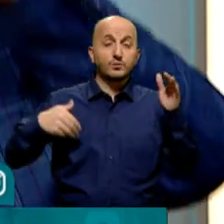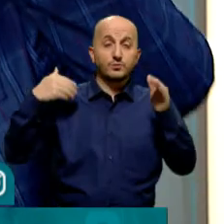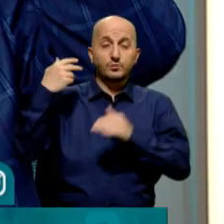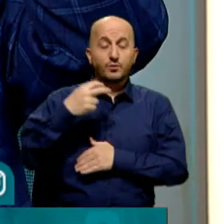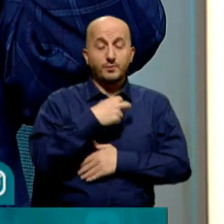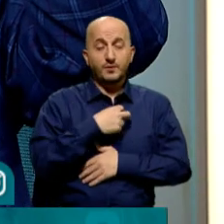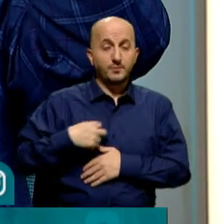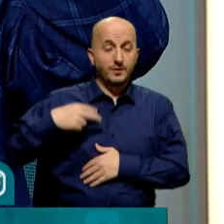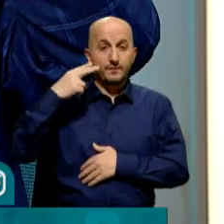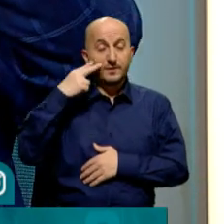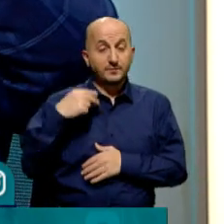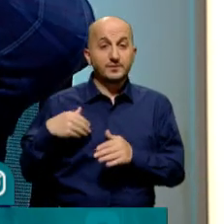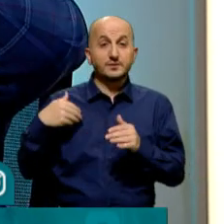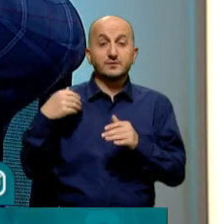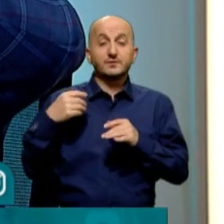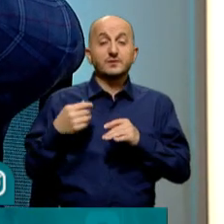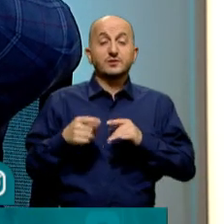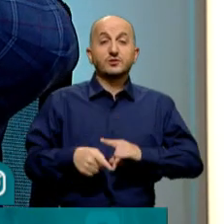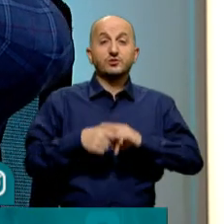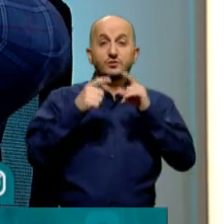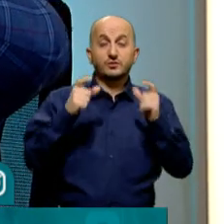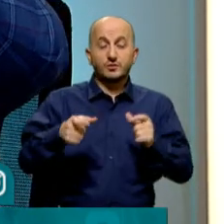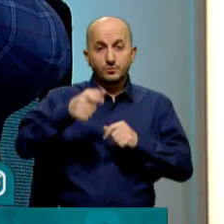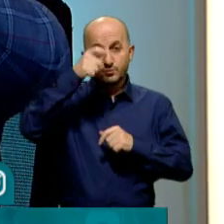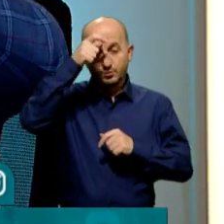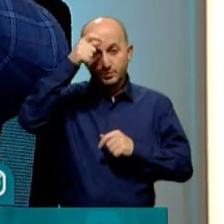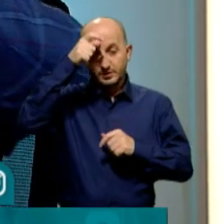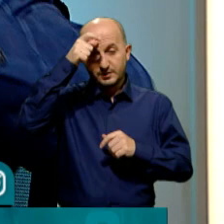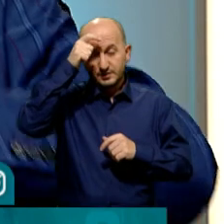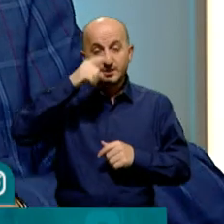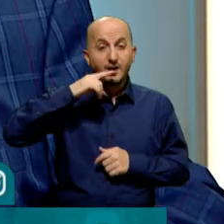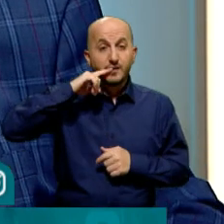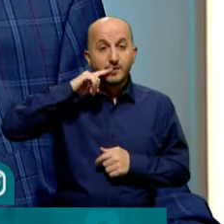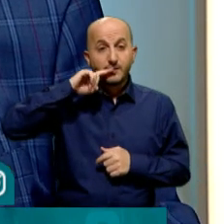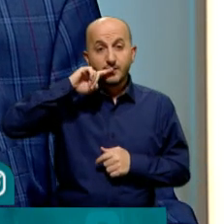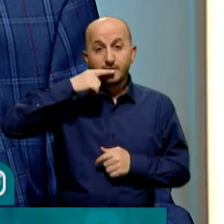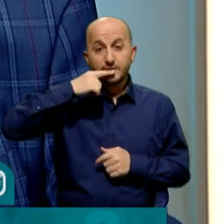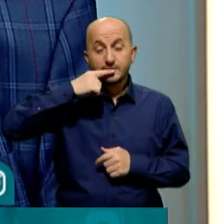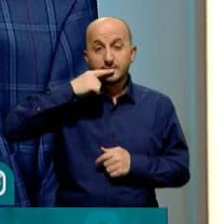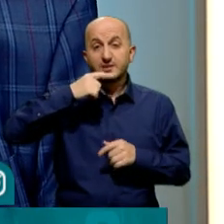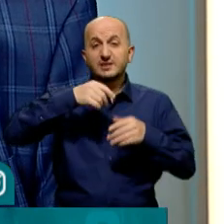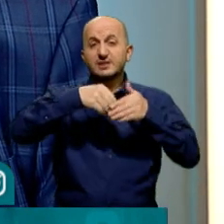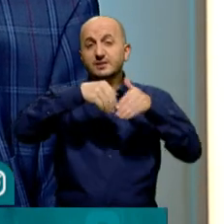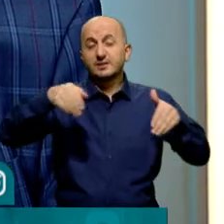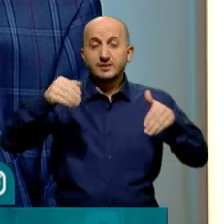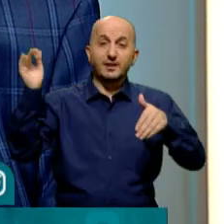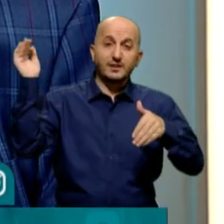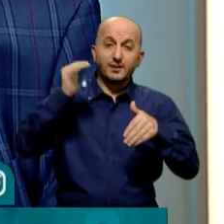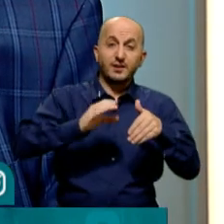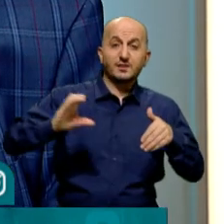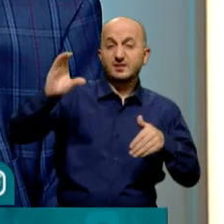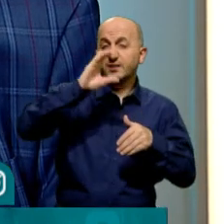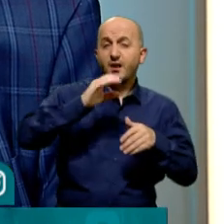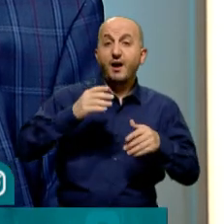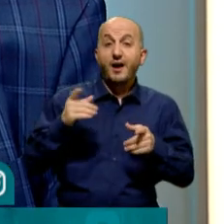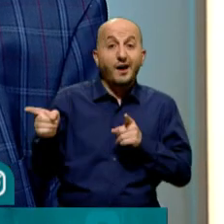sonra Hicaz'dan Türkiye'nin neredeyse Elazığ sınırına dayanan İslam'ı kim, hangi azim, hangi